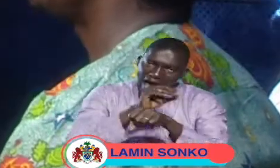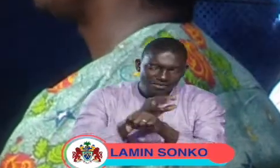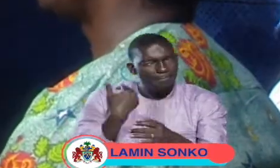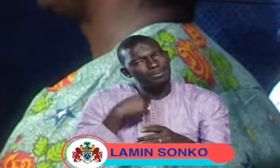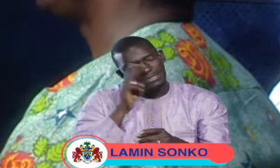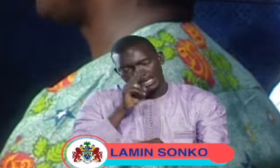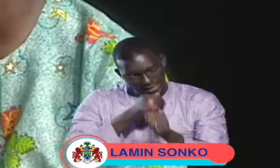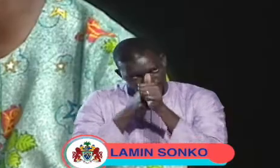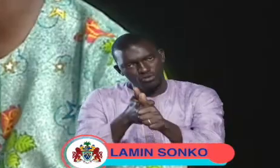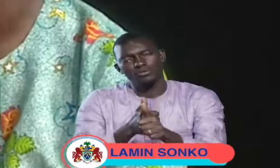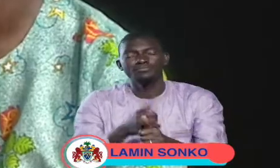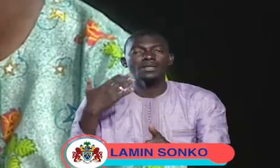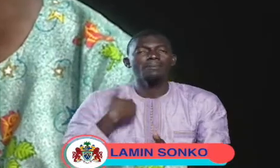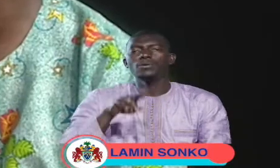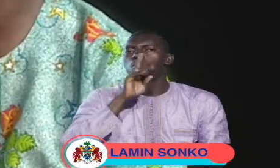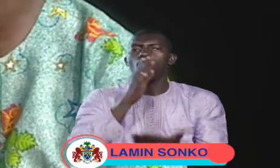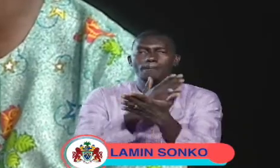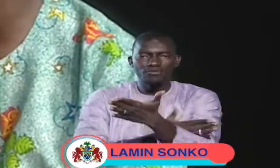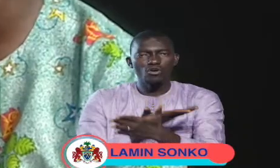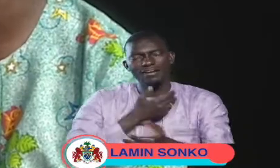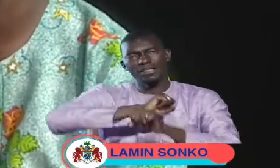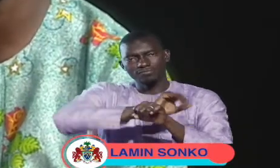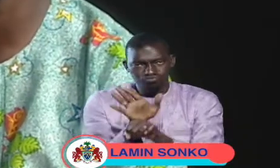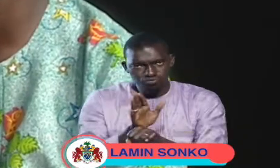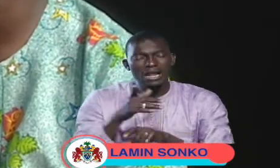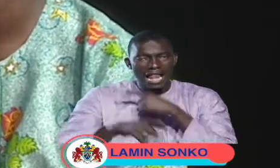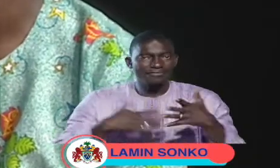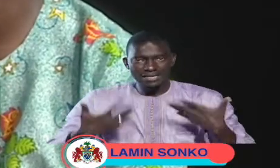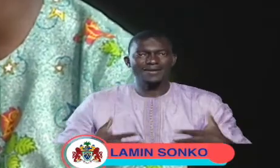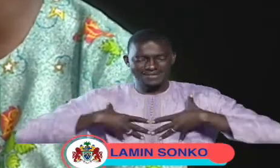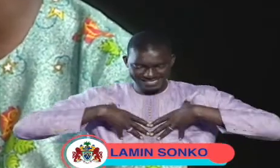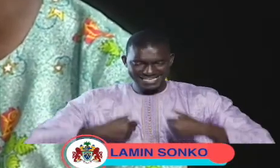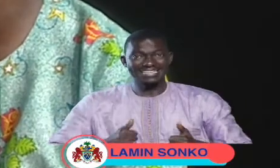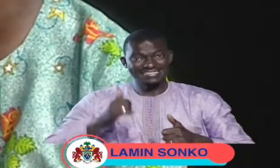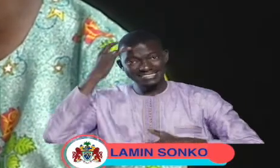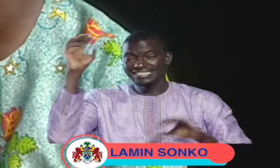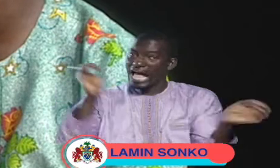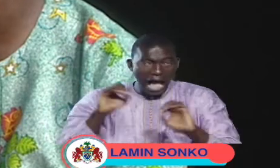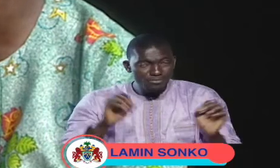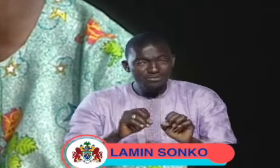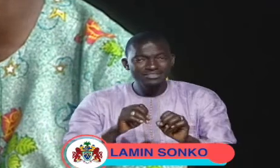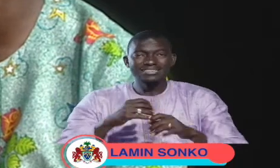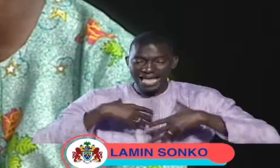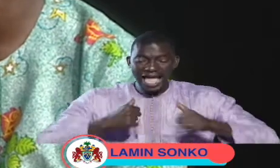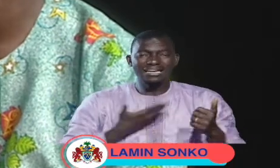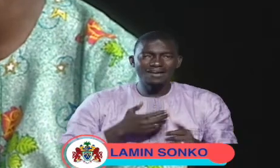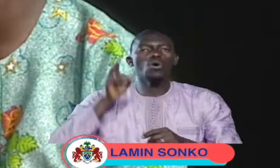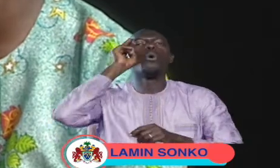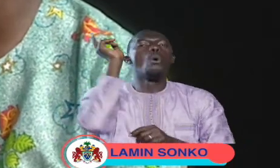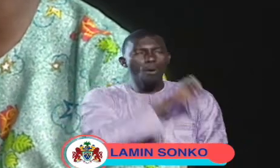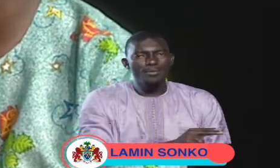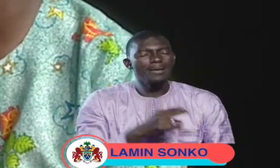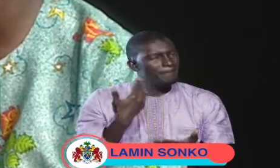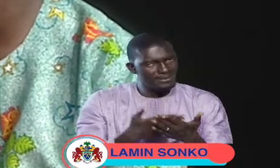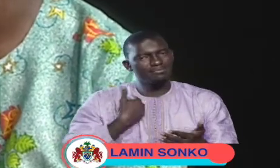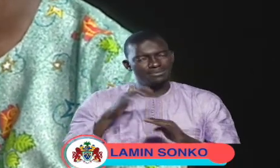suñ jappé gaay ñu topoto gaay ñu helalante ndig bobu tamit bokana ci fana wër gu yaram ndig bo amoy